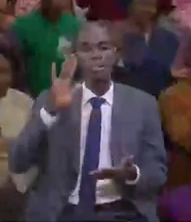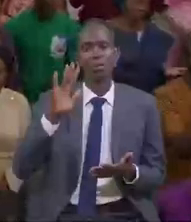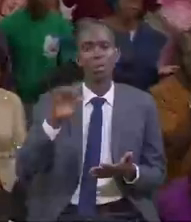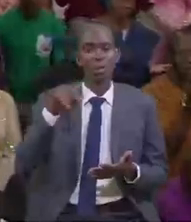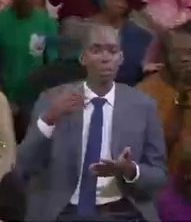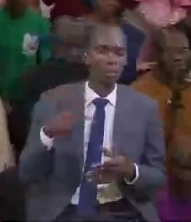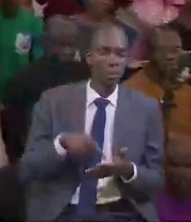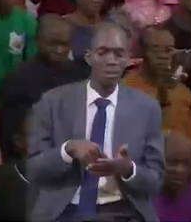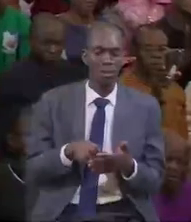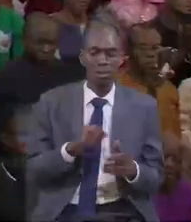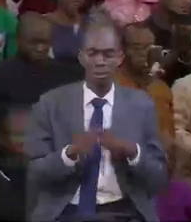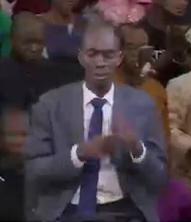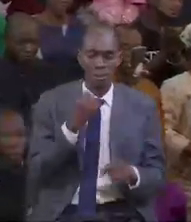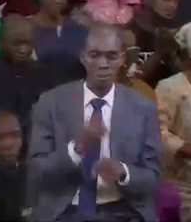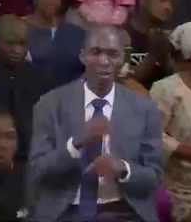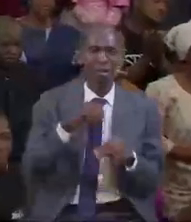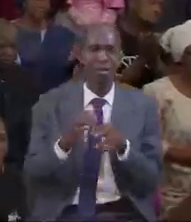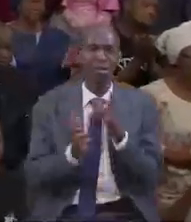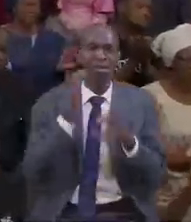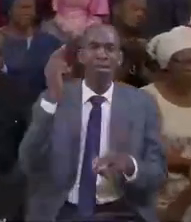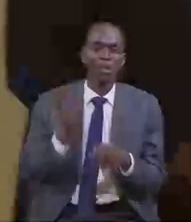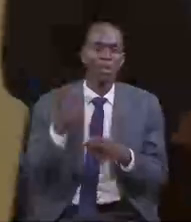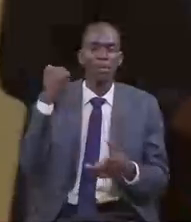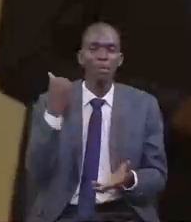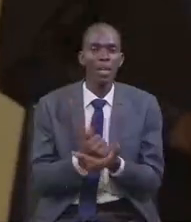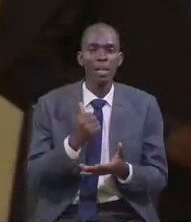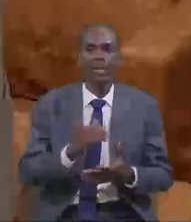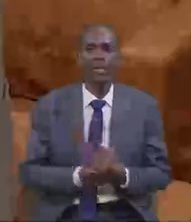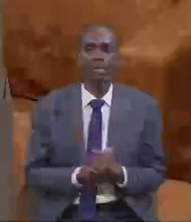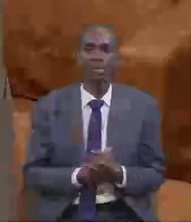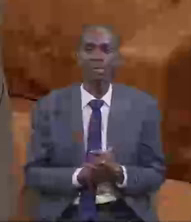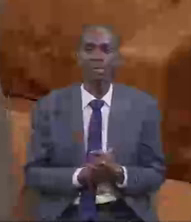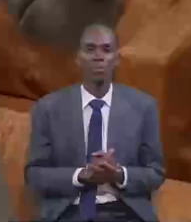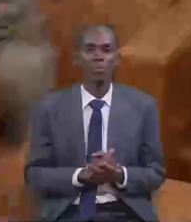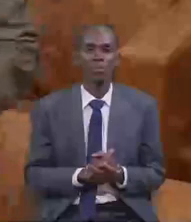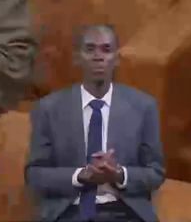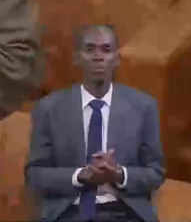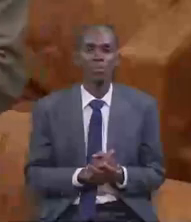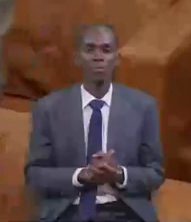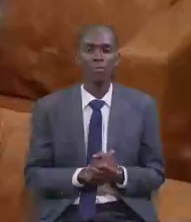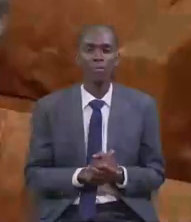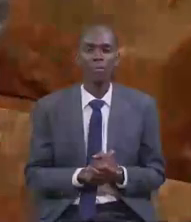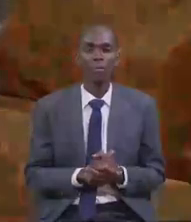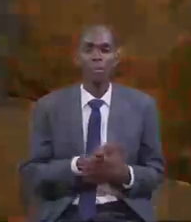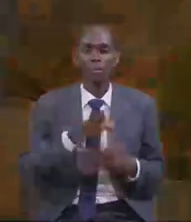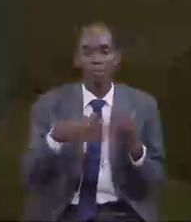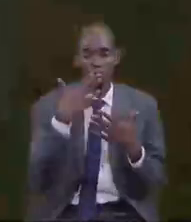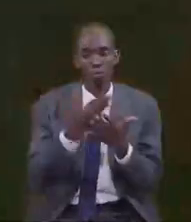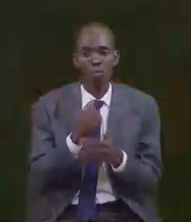de cette année qui s'écoule au nom de Jésus-Christ. Tout est enregistré au